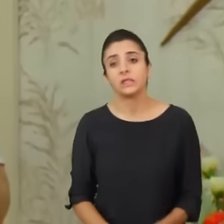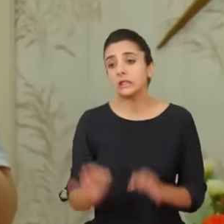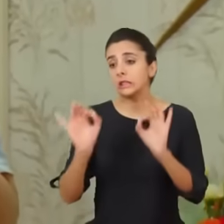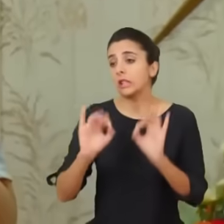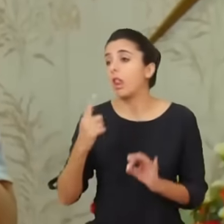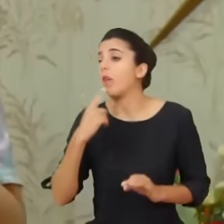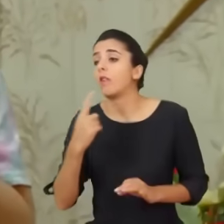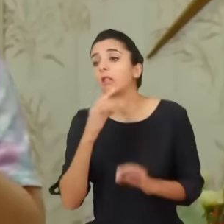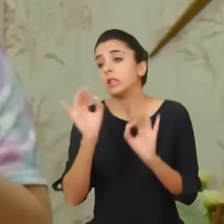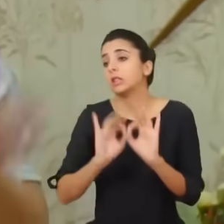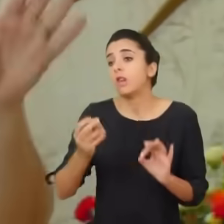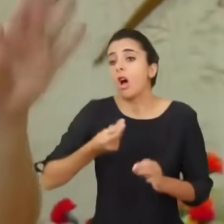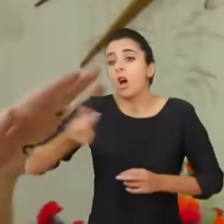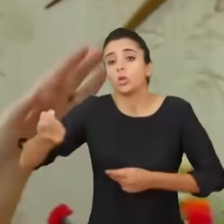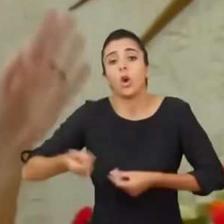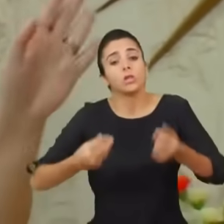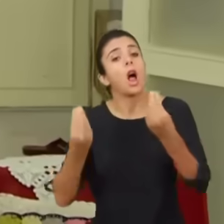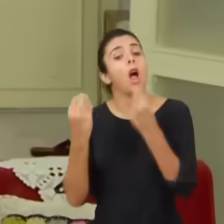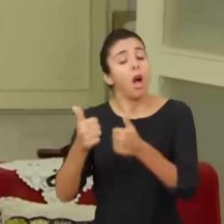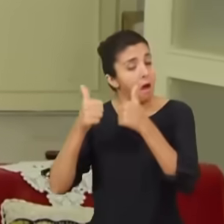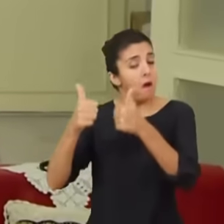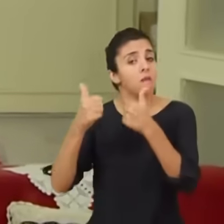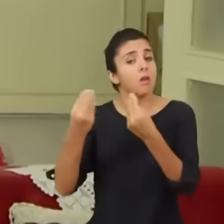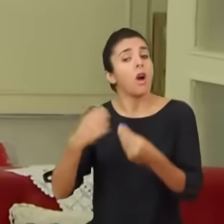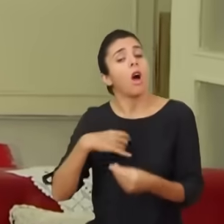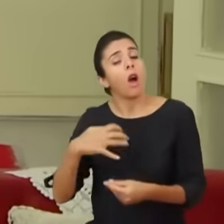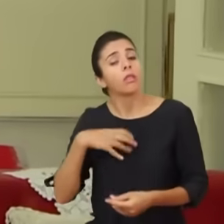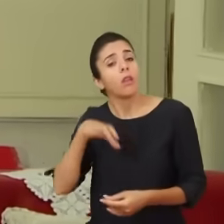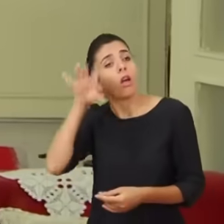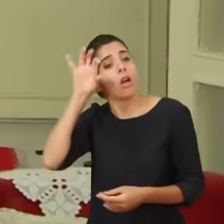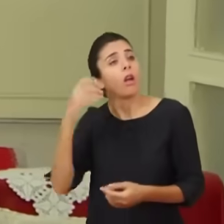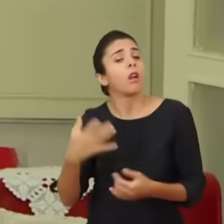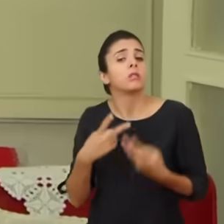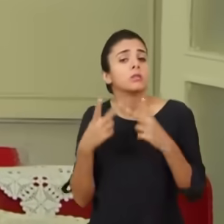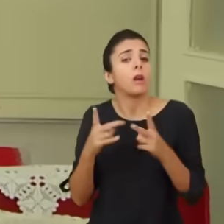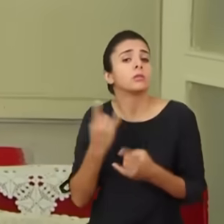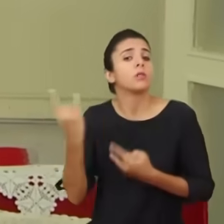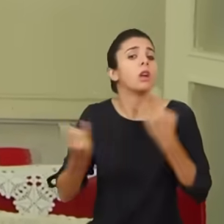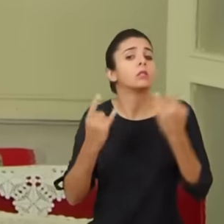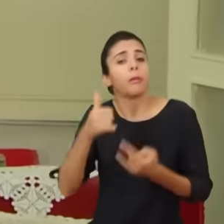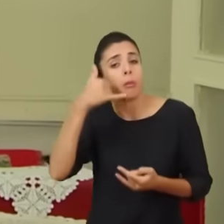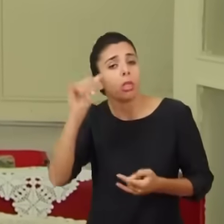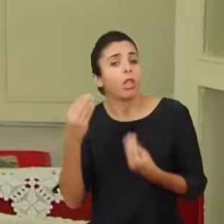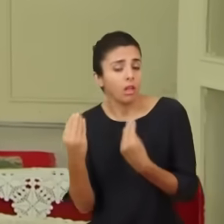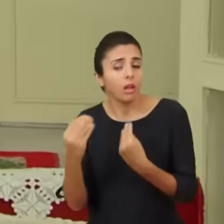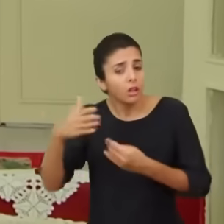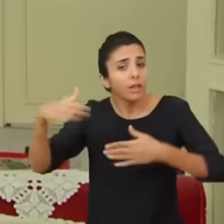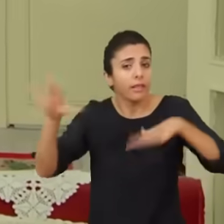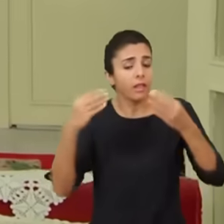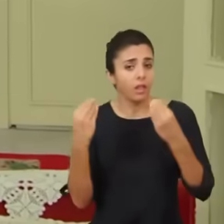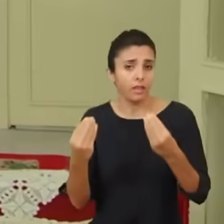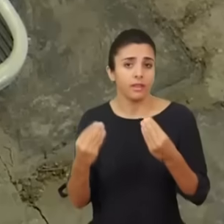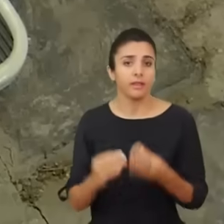Hiçbirinize bir şey söylemeye gelmiyor. Bildiğiniz gibi yapın siz. Aferin. Böyle kafanıza göre. Aferin. O da öyle. İstikamet